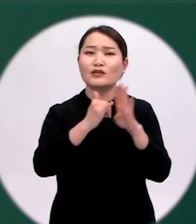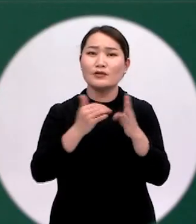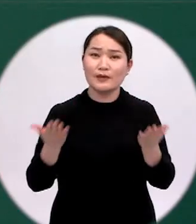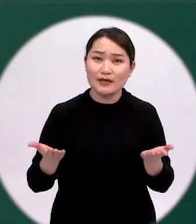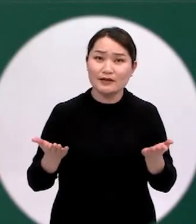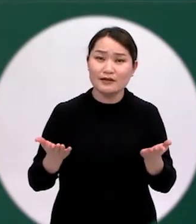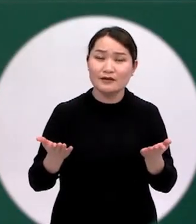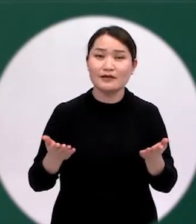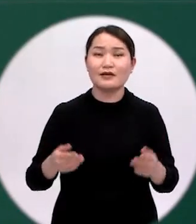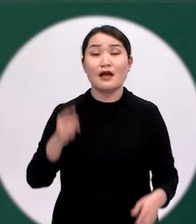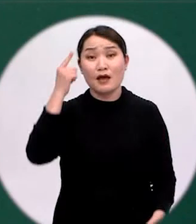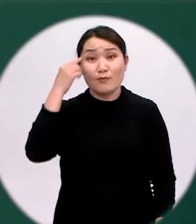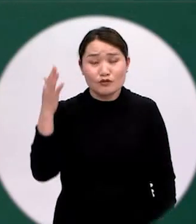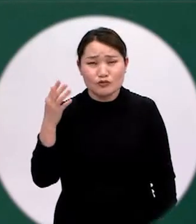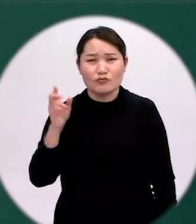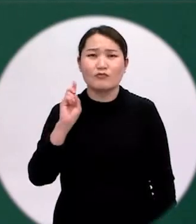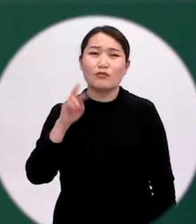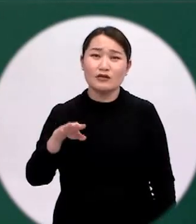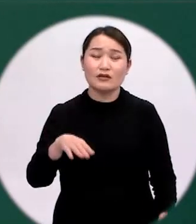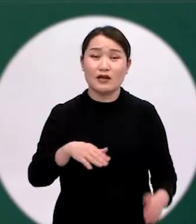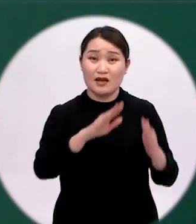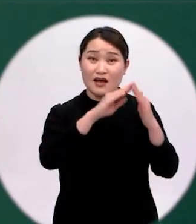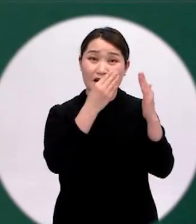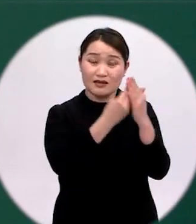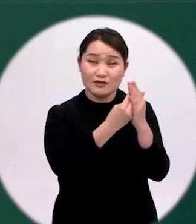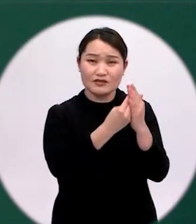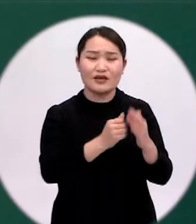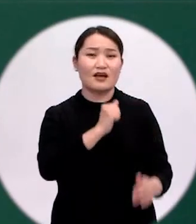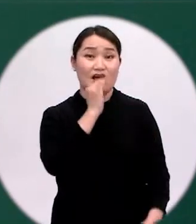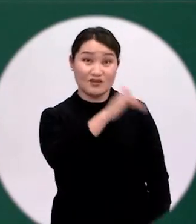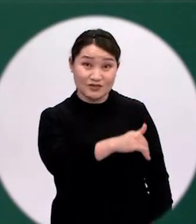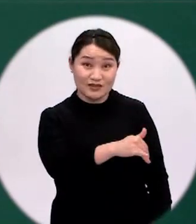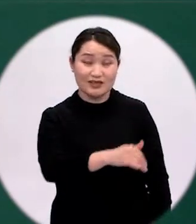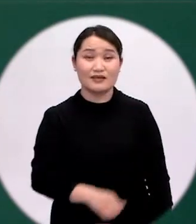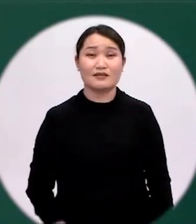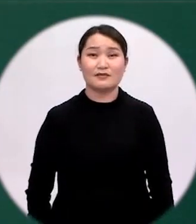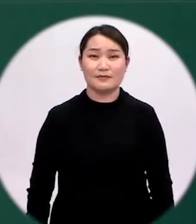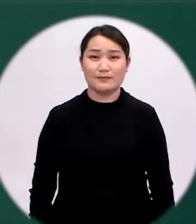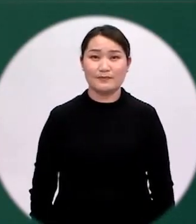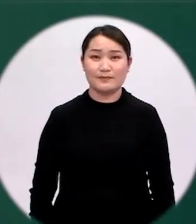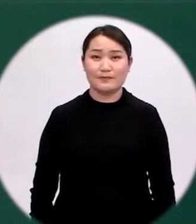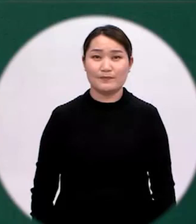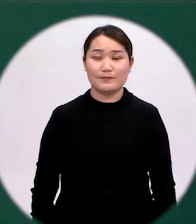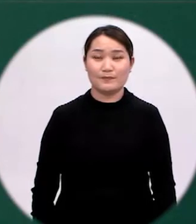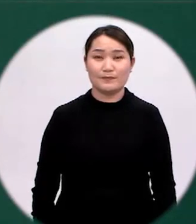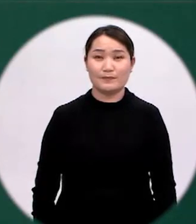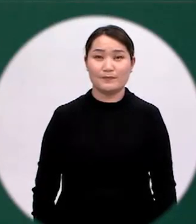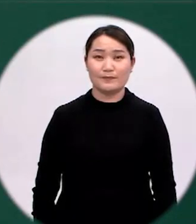гэдгийг мэдэж байгаа. Хэрвээ мэдхгүй бол гэр бүлийнхээ гишүүдээс асуугаараа гэсэн. Тэгэхээр энэ загвар